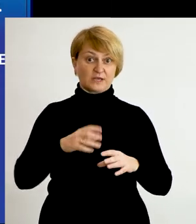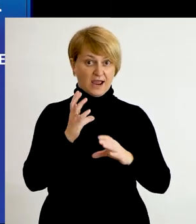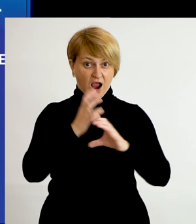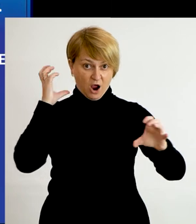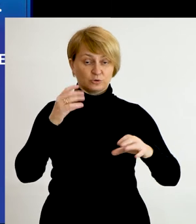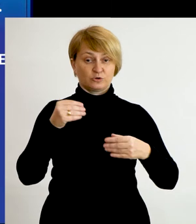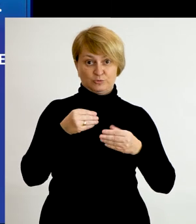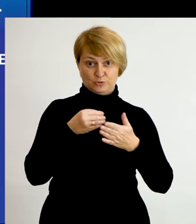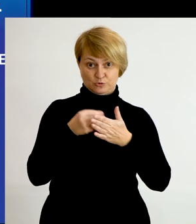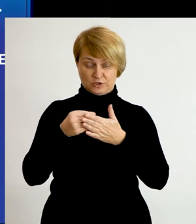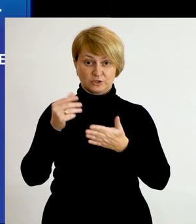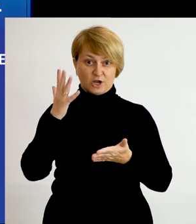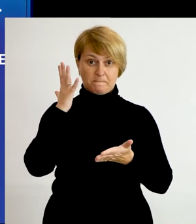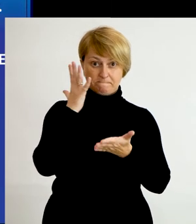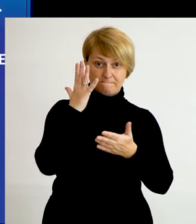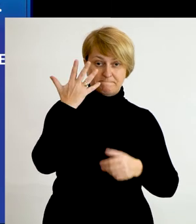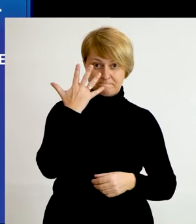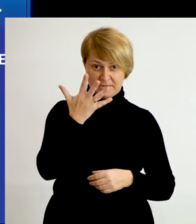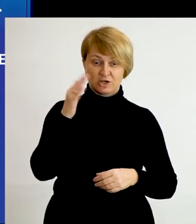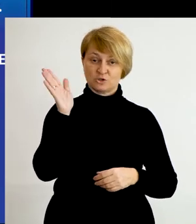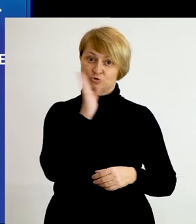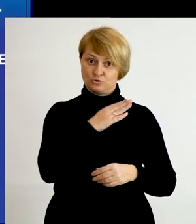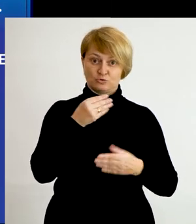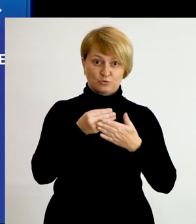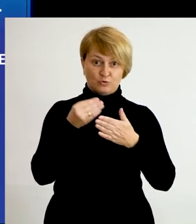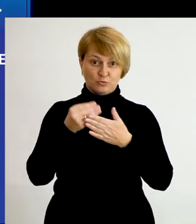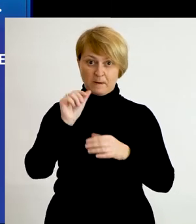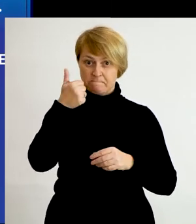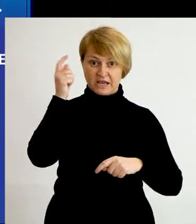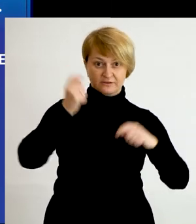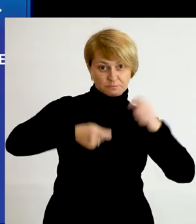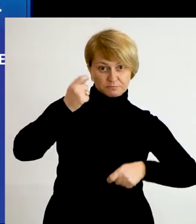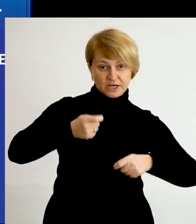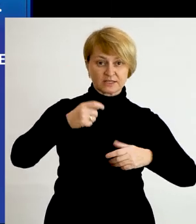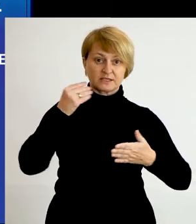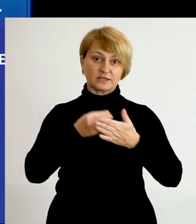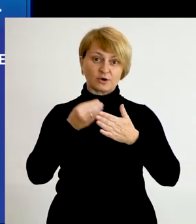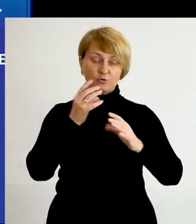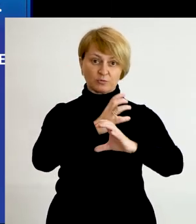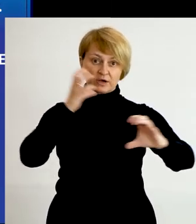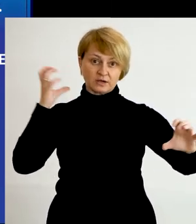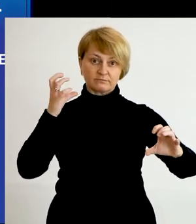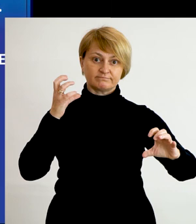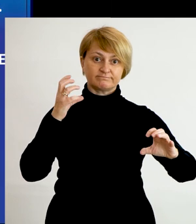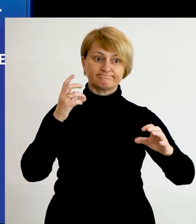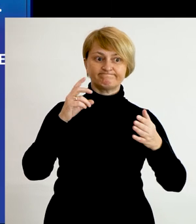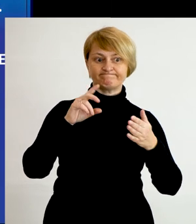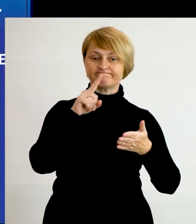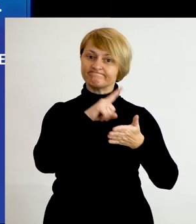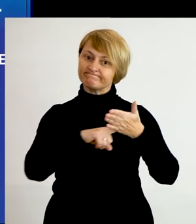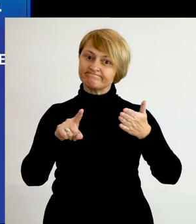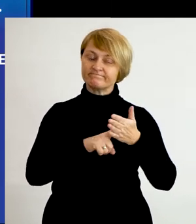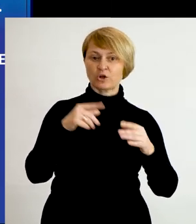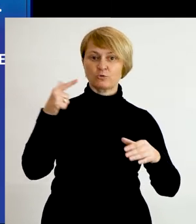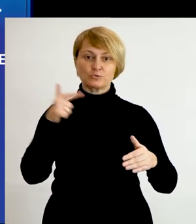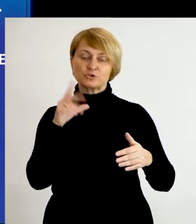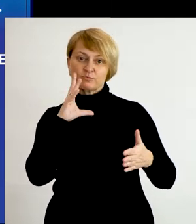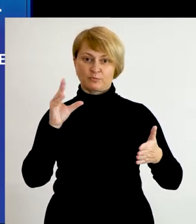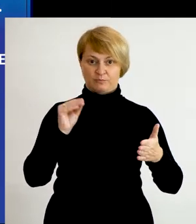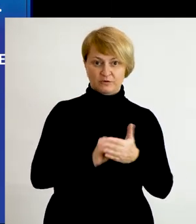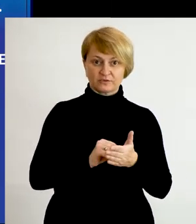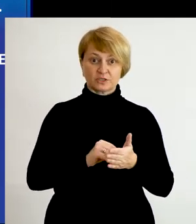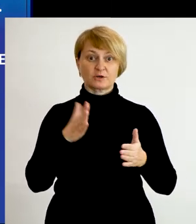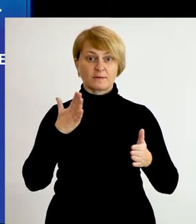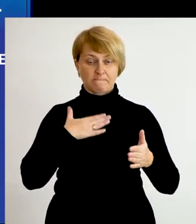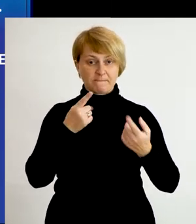Dzięki temu mamy szansę kupić 5 elektryków. Pierwszy przetarg, który jest na zakup tych elektryków, unieważnimy, będziemy go powtarzać,